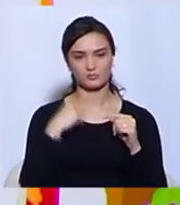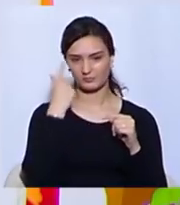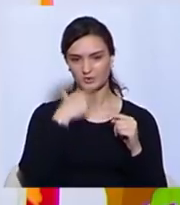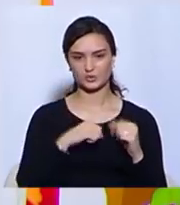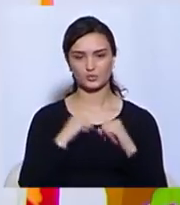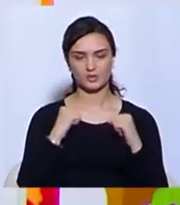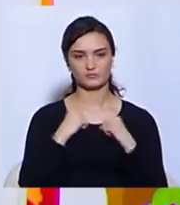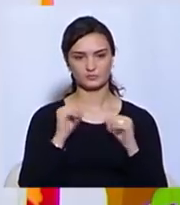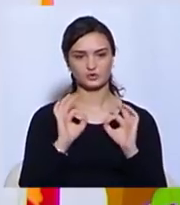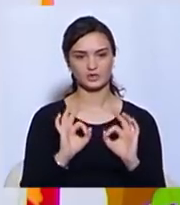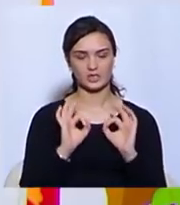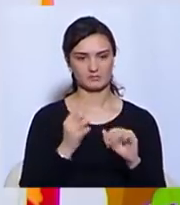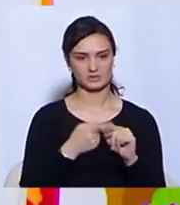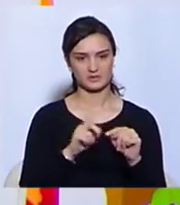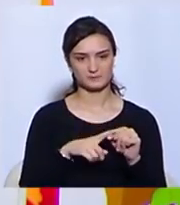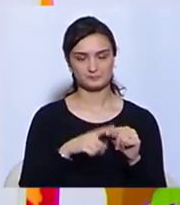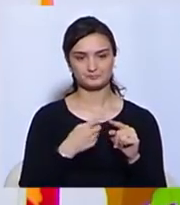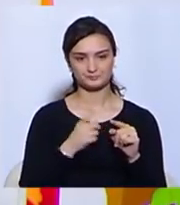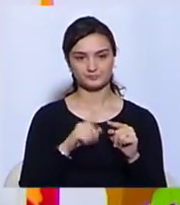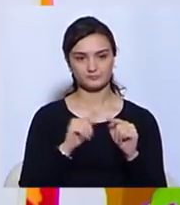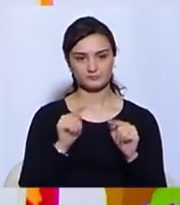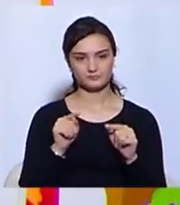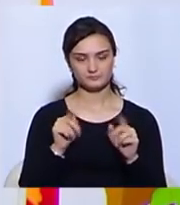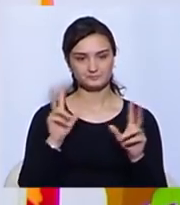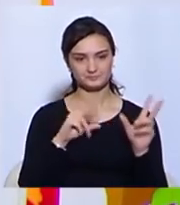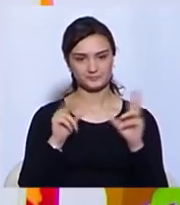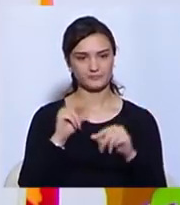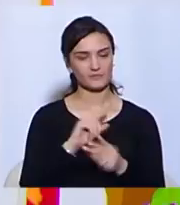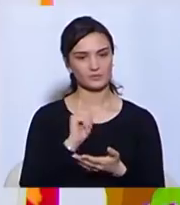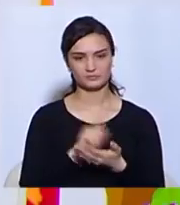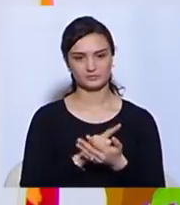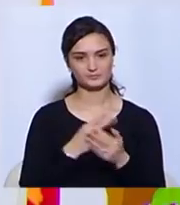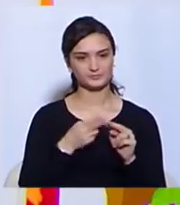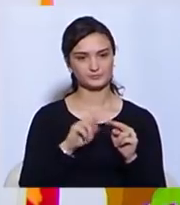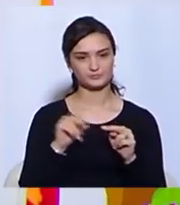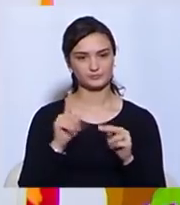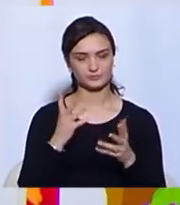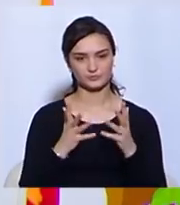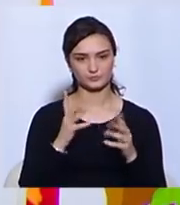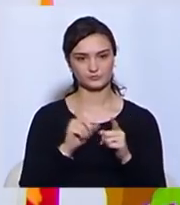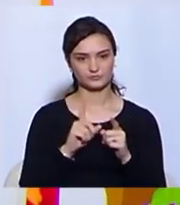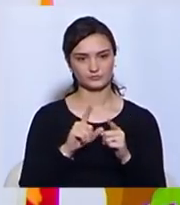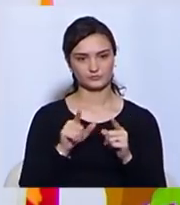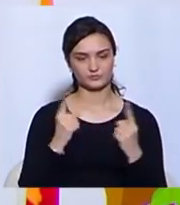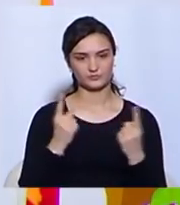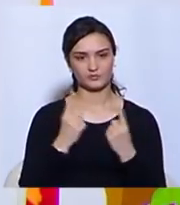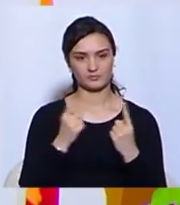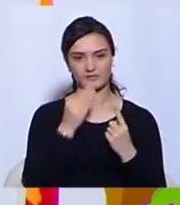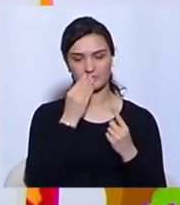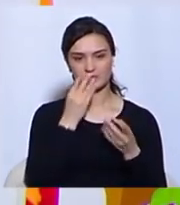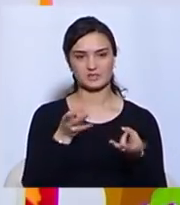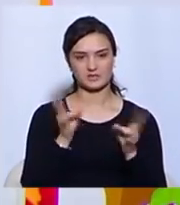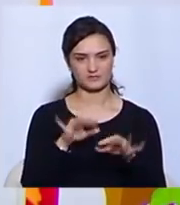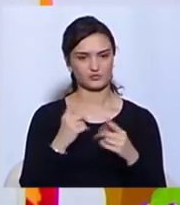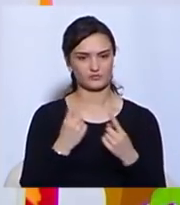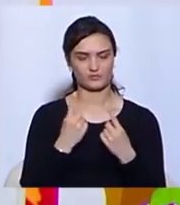აქტივობის შენელების გამო. ამის გათვალისწინება აუცილებელია, იმიტომ რომ თუნდაც ჩვეულ კვებაზე დავრჩეთ,